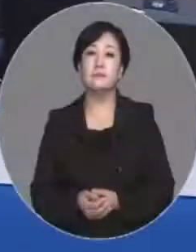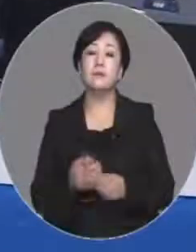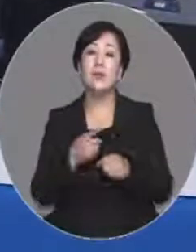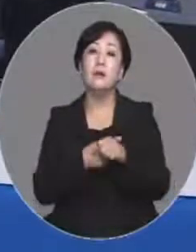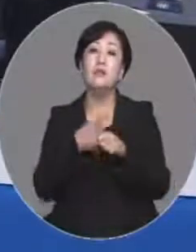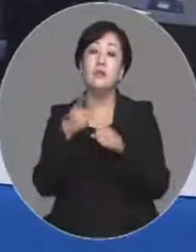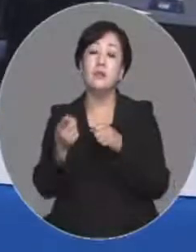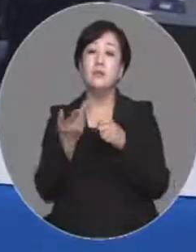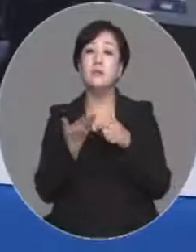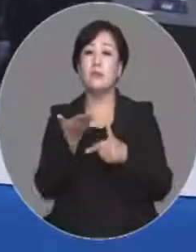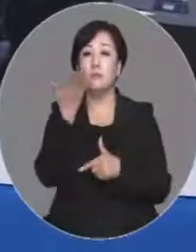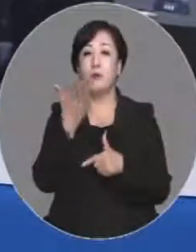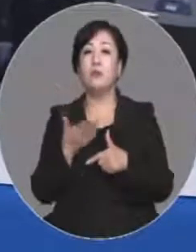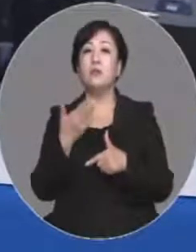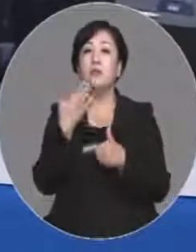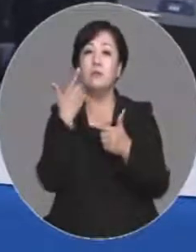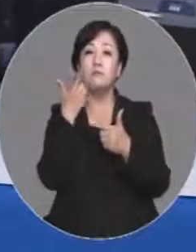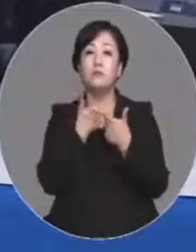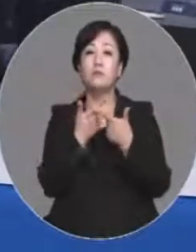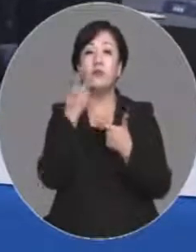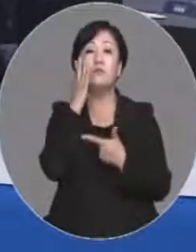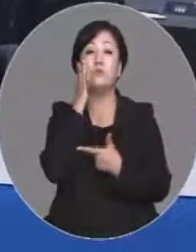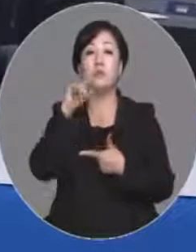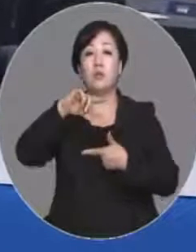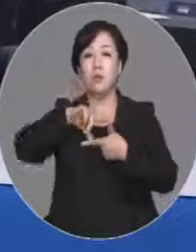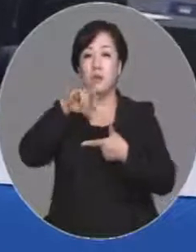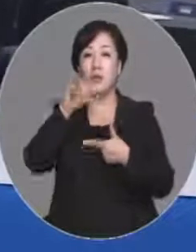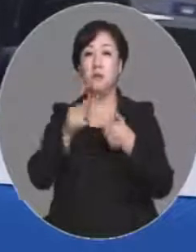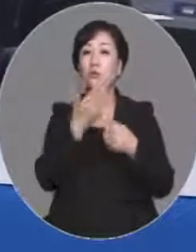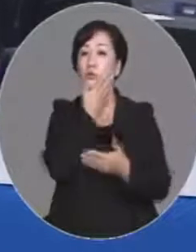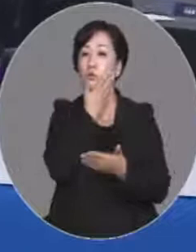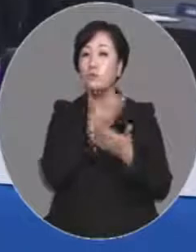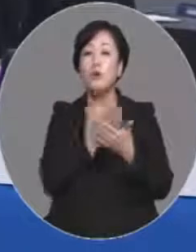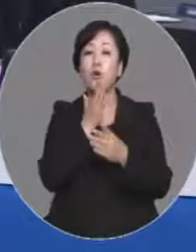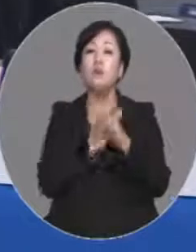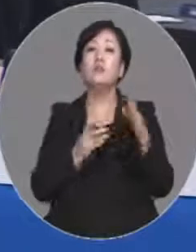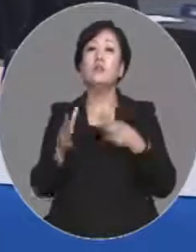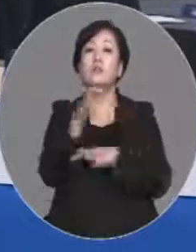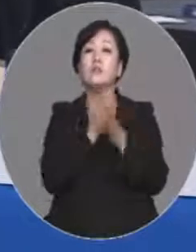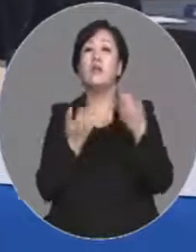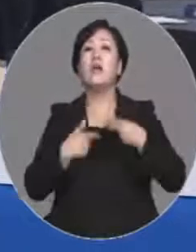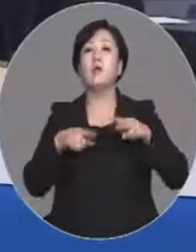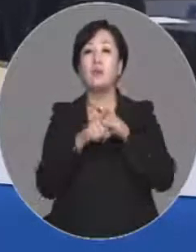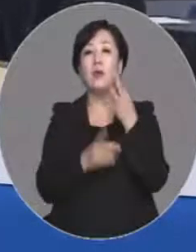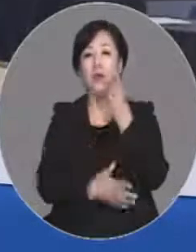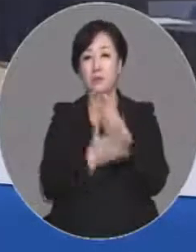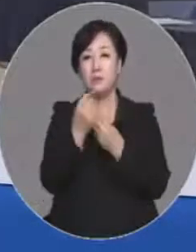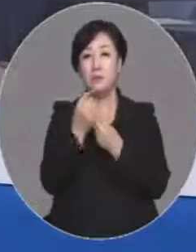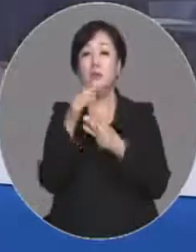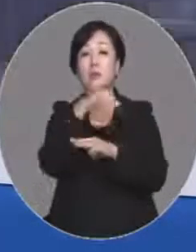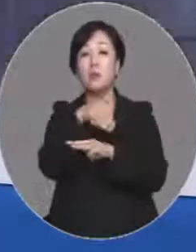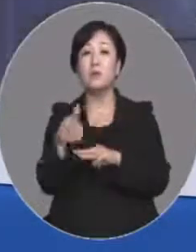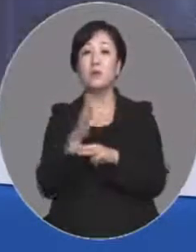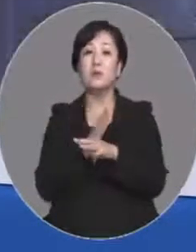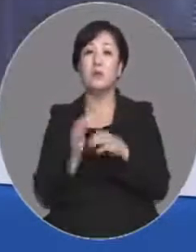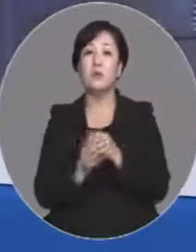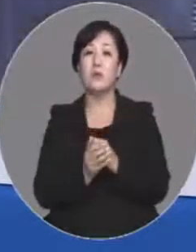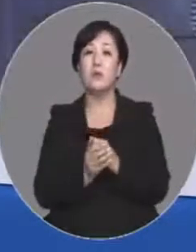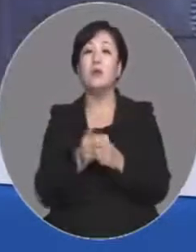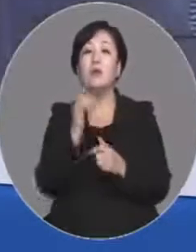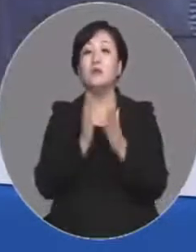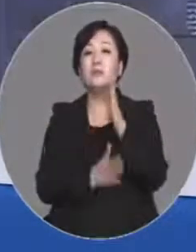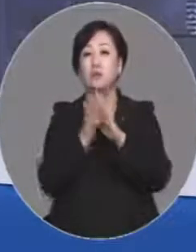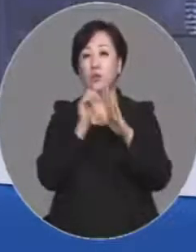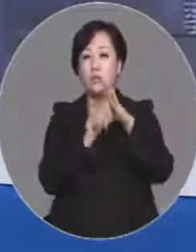내년 상반기 부울경 메가시티 출범을 앞두고 핵심인 경제 분야에서 하나로 뭉치고 있습니다. 부울경